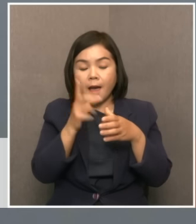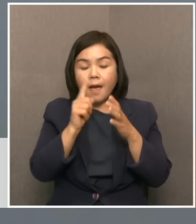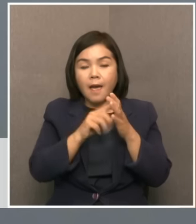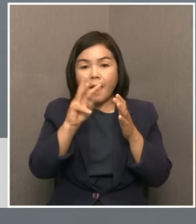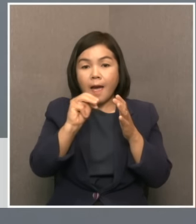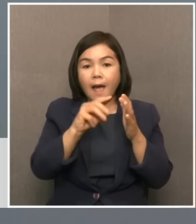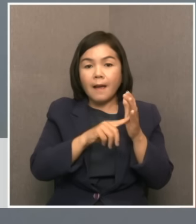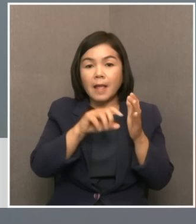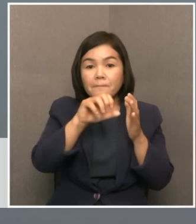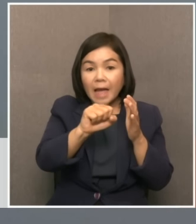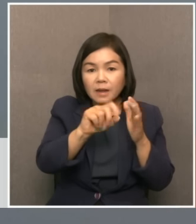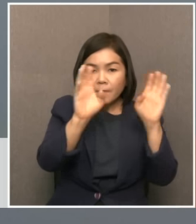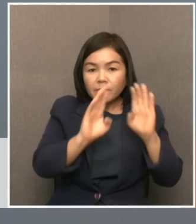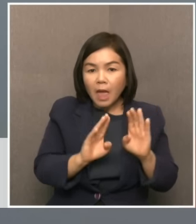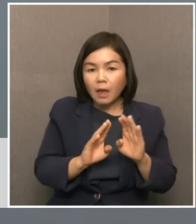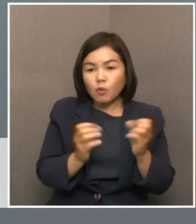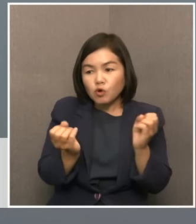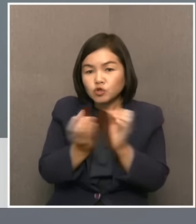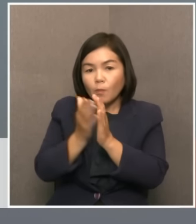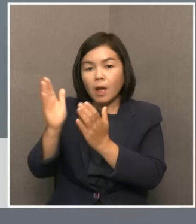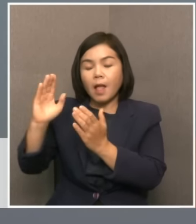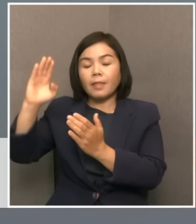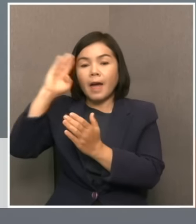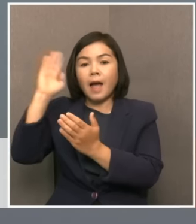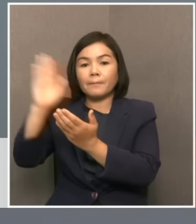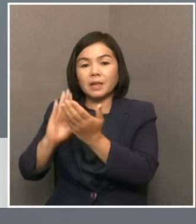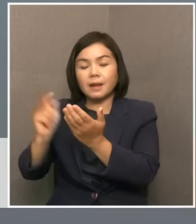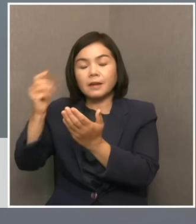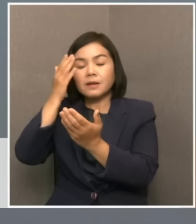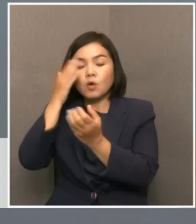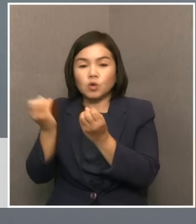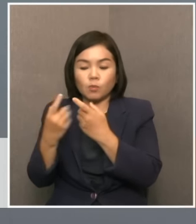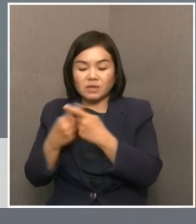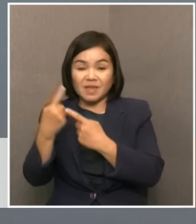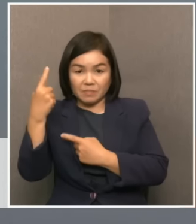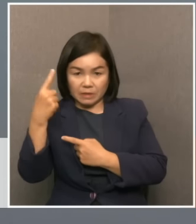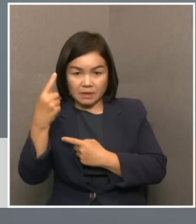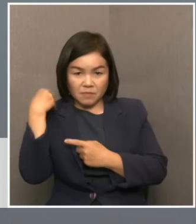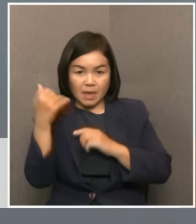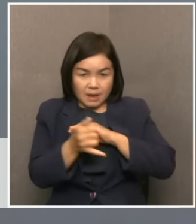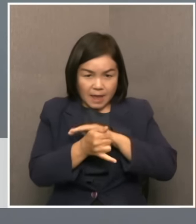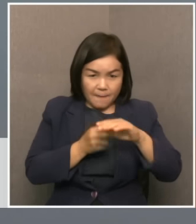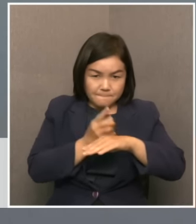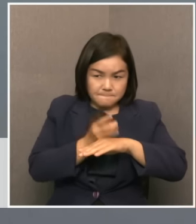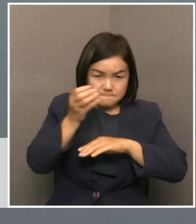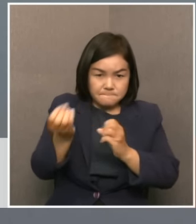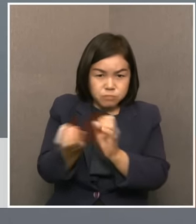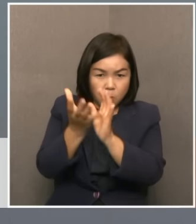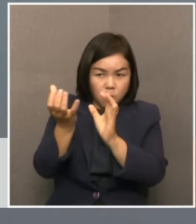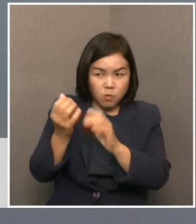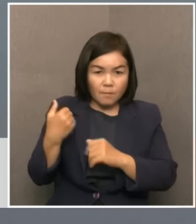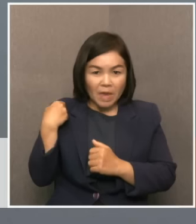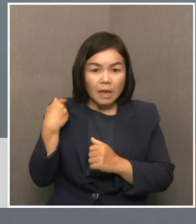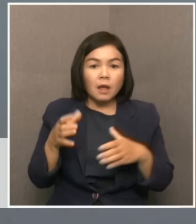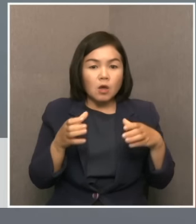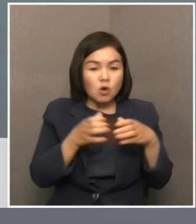ารอิสราเอลถูกยิงได้รับบาดเจ็บอย่างน้อย1รายในคลิปเดียวกันนี้ค่ะฮามาสก็เปิดภาพการระดมยิงจรวดห